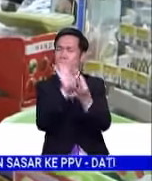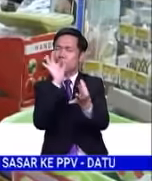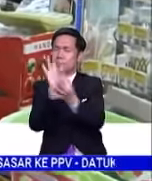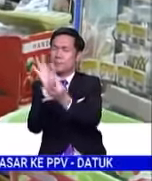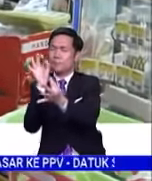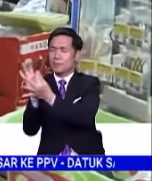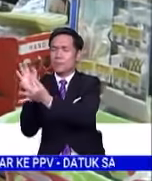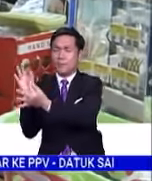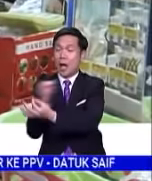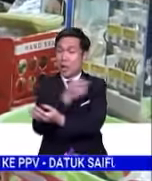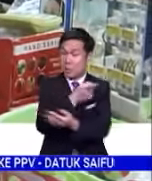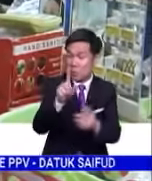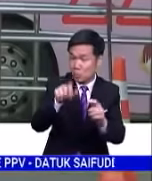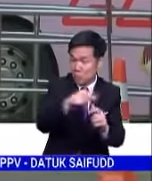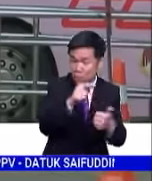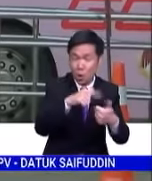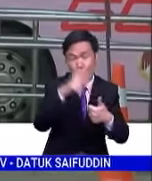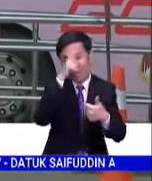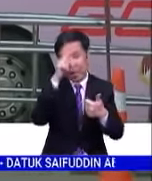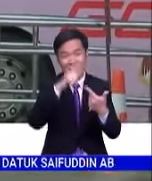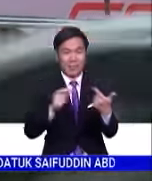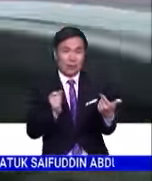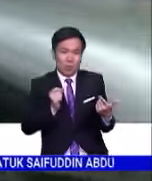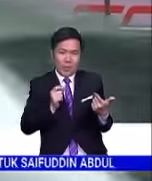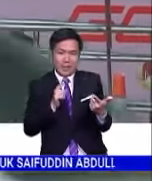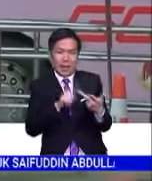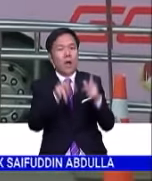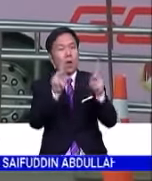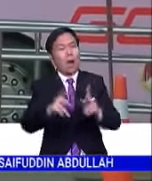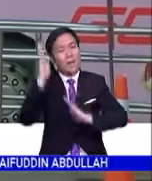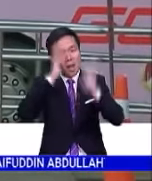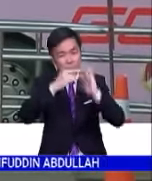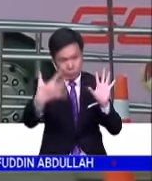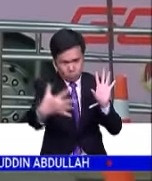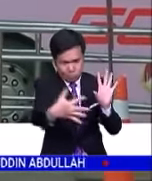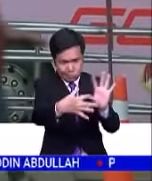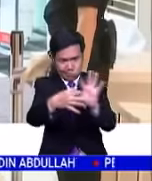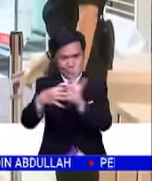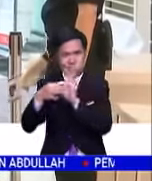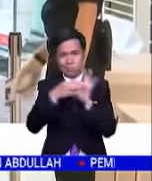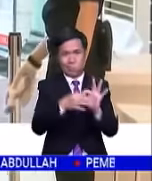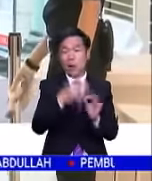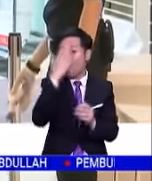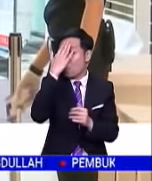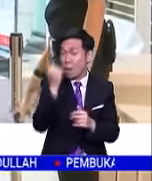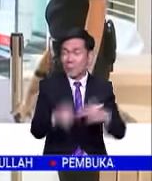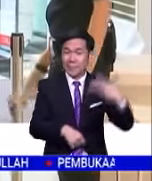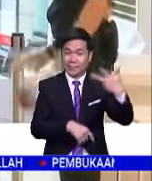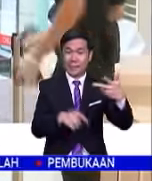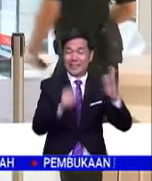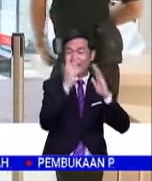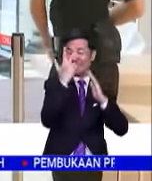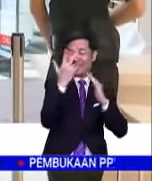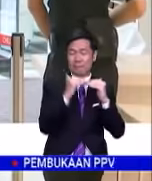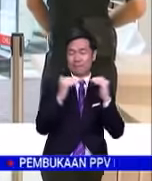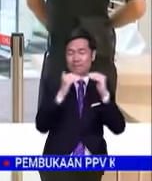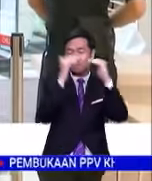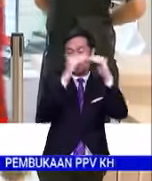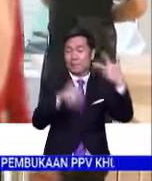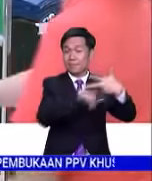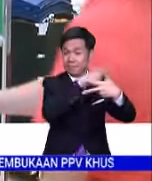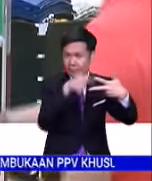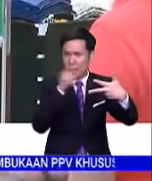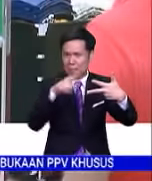semua pihak melibatkan kerajaan, swasta dan rakyat. Ia kerana indikator 3 nilai ambang setiap peringkat